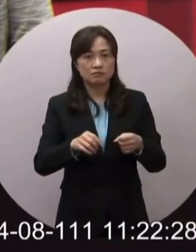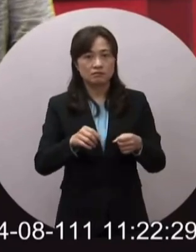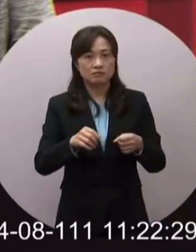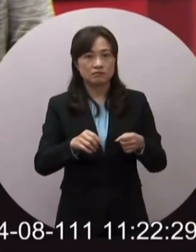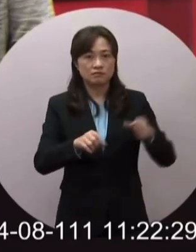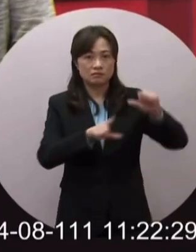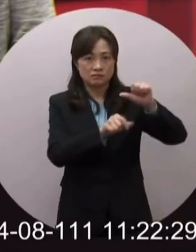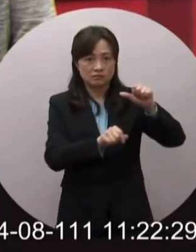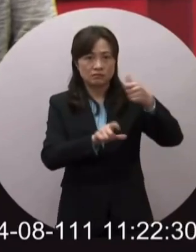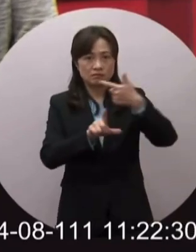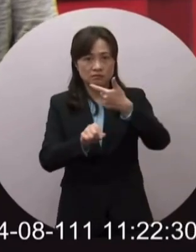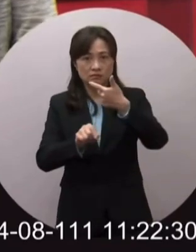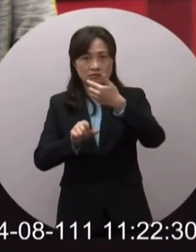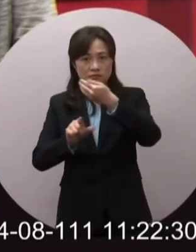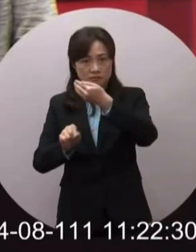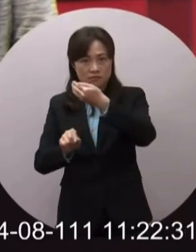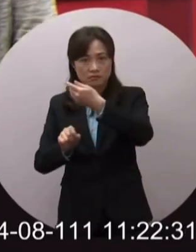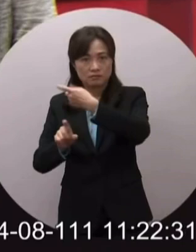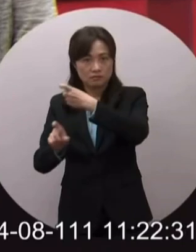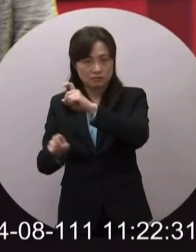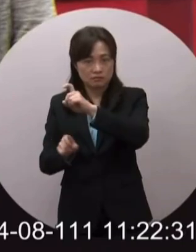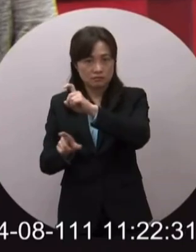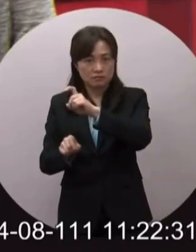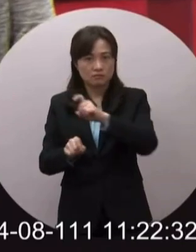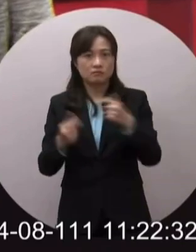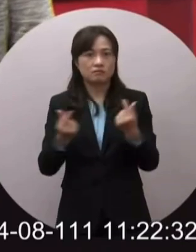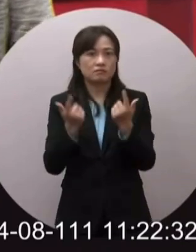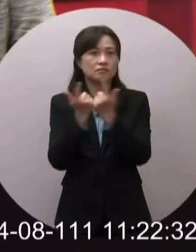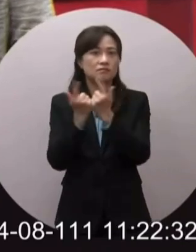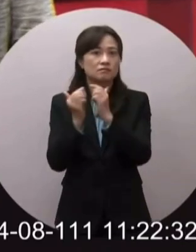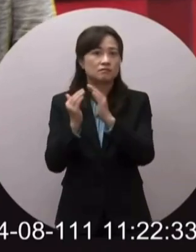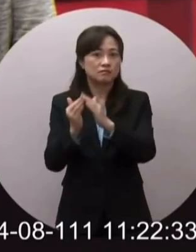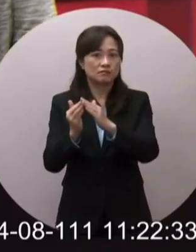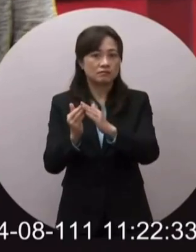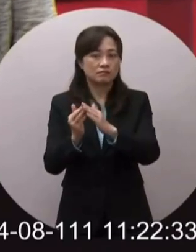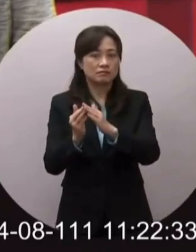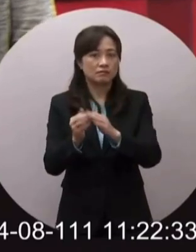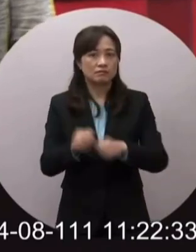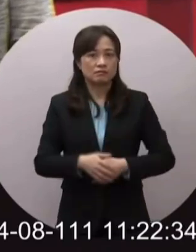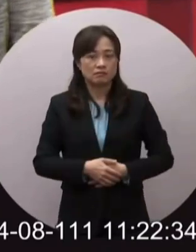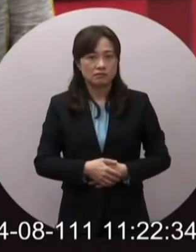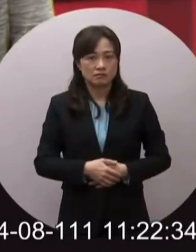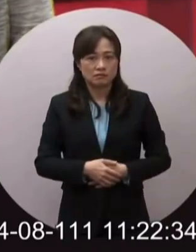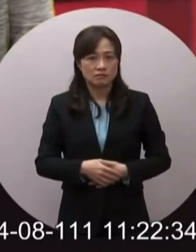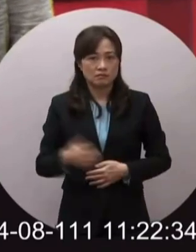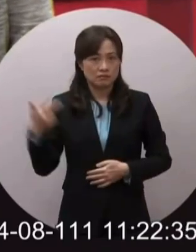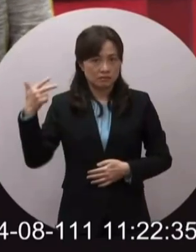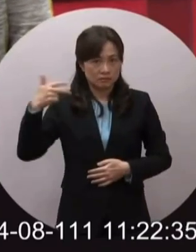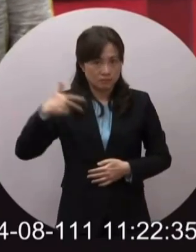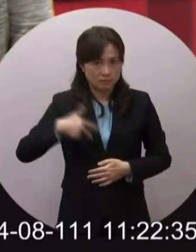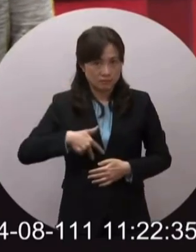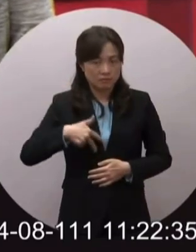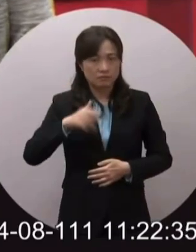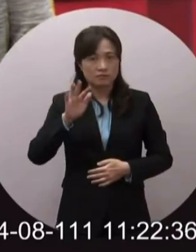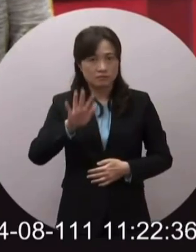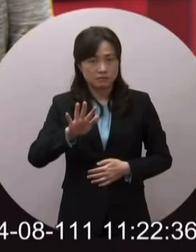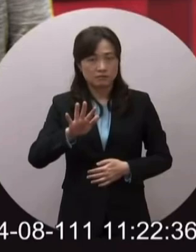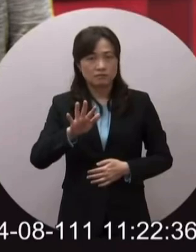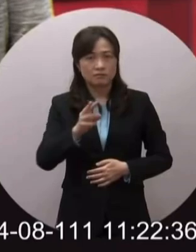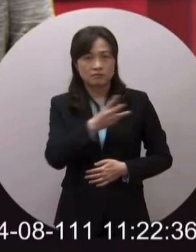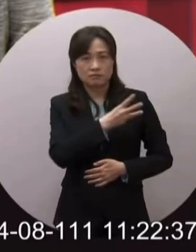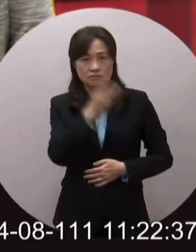知道下个礼拜啊，有没有看？以台北市为例，下礼拜五天有三天会超过28度最高